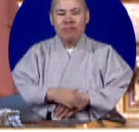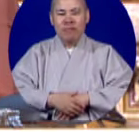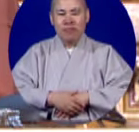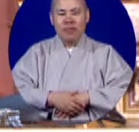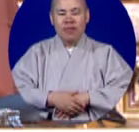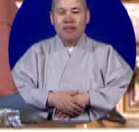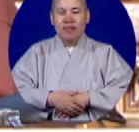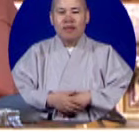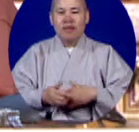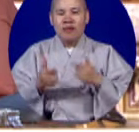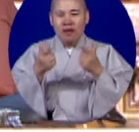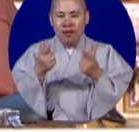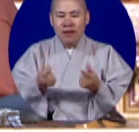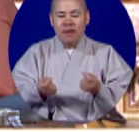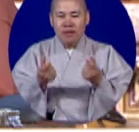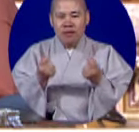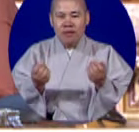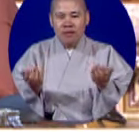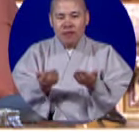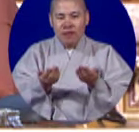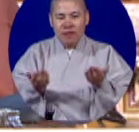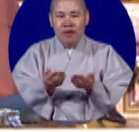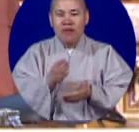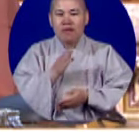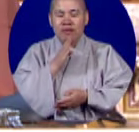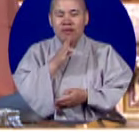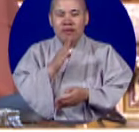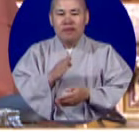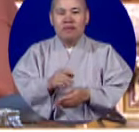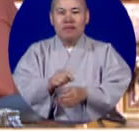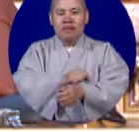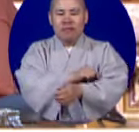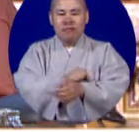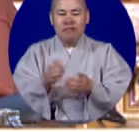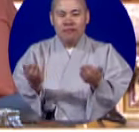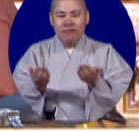이것 자체가 바로 아주 특이한 일이고